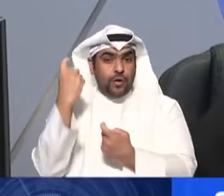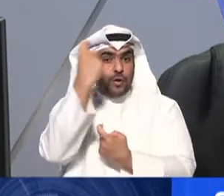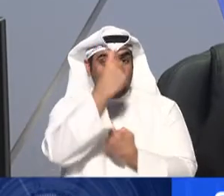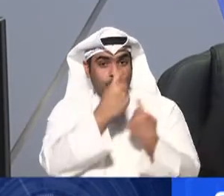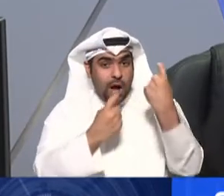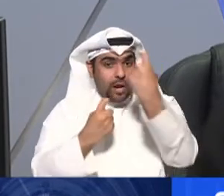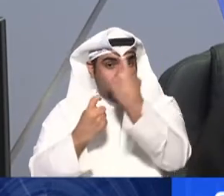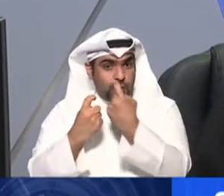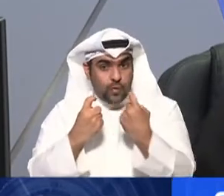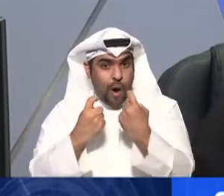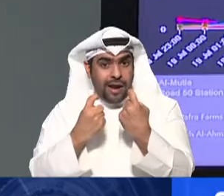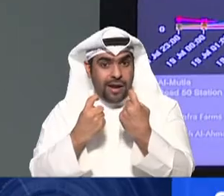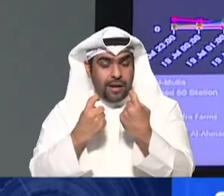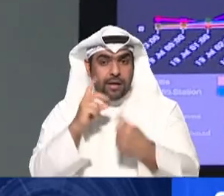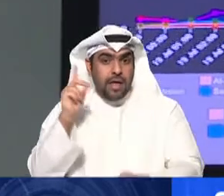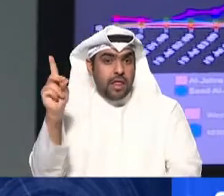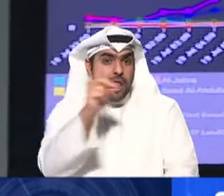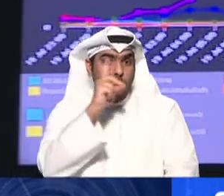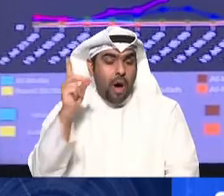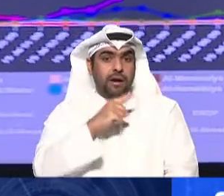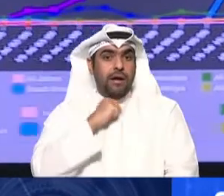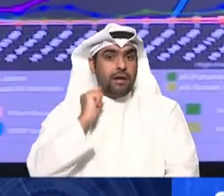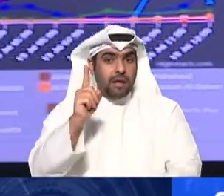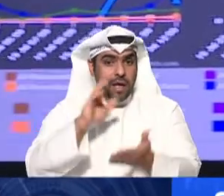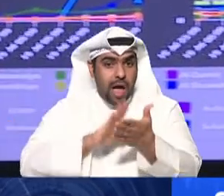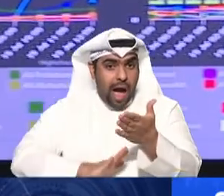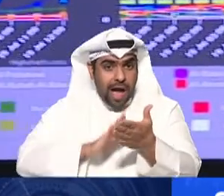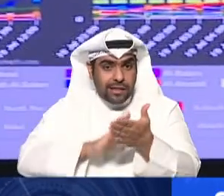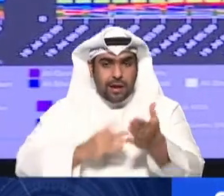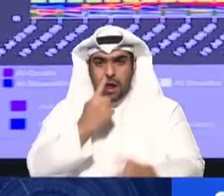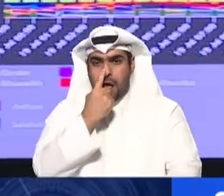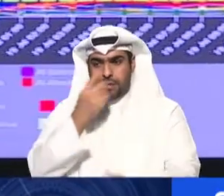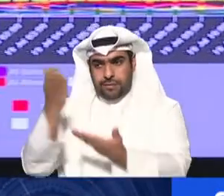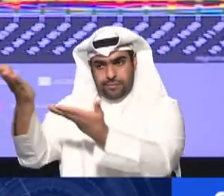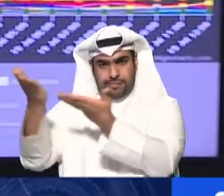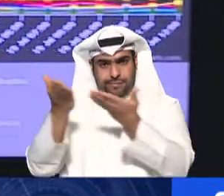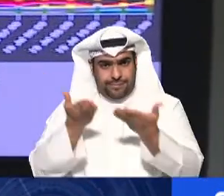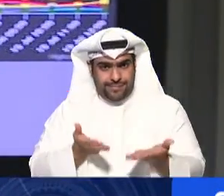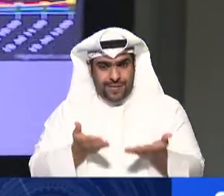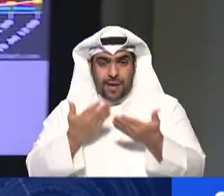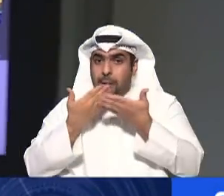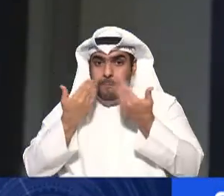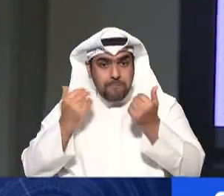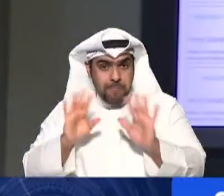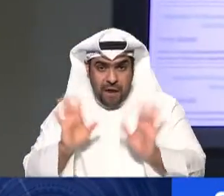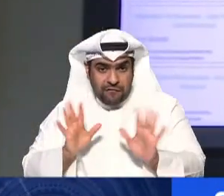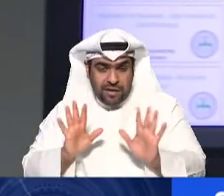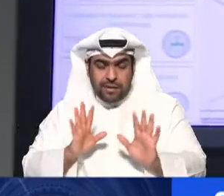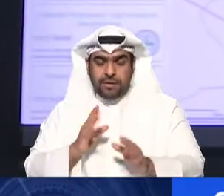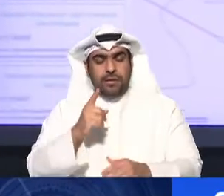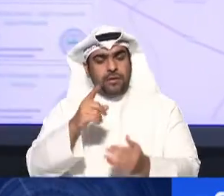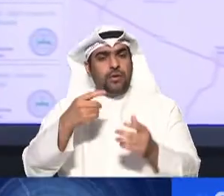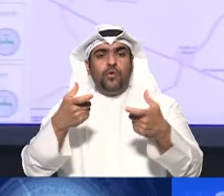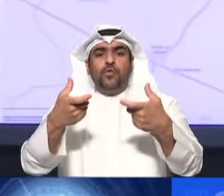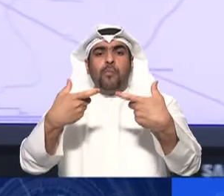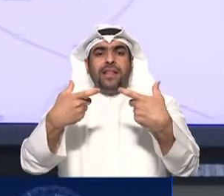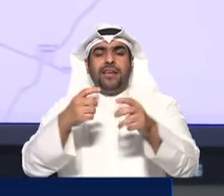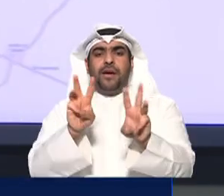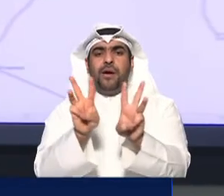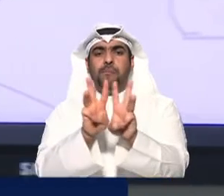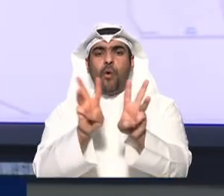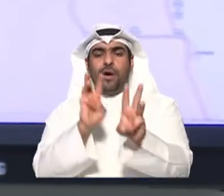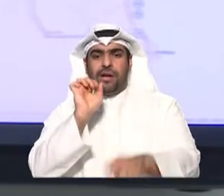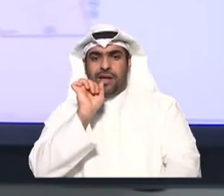نستقبل المراجعين فقط للطوارئ. هذه المنظومة الالكترونية سوف تحقق الاهداف المرجوة، والتي من أهمها السرعة في